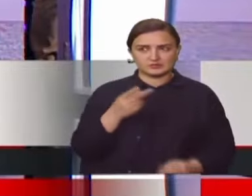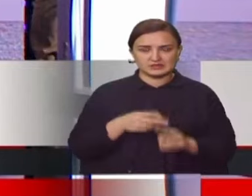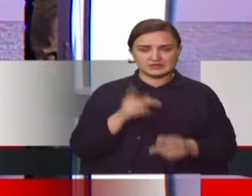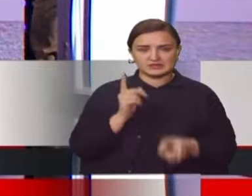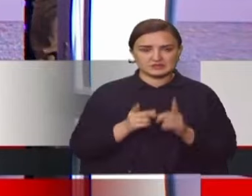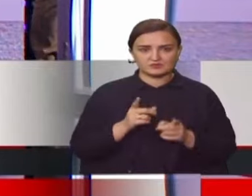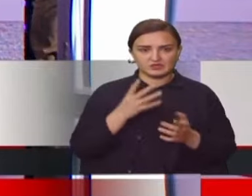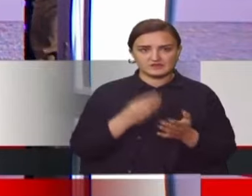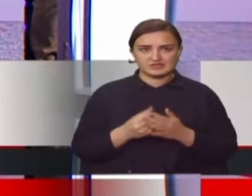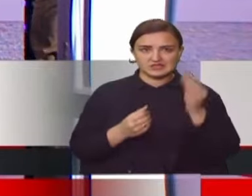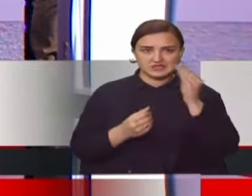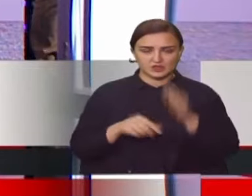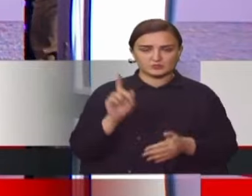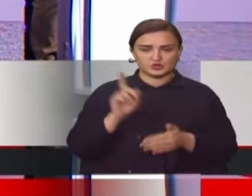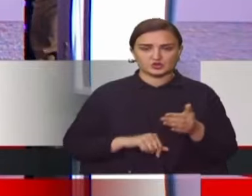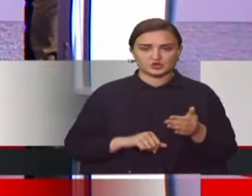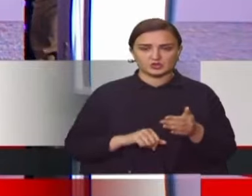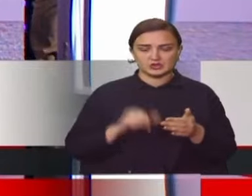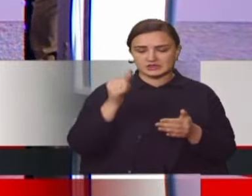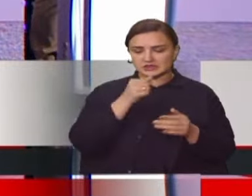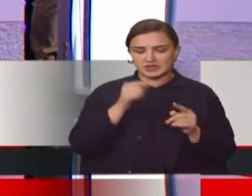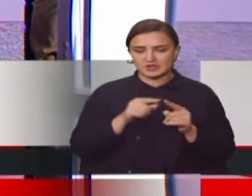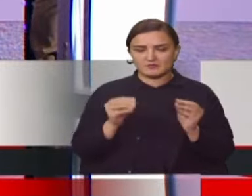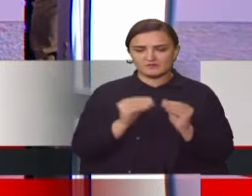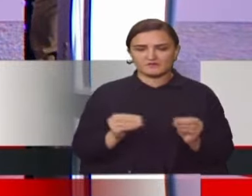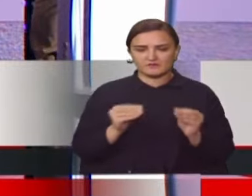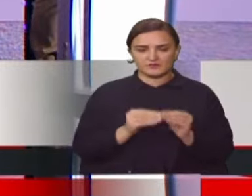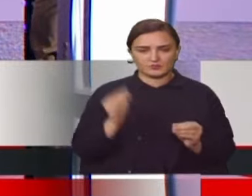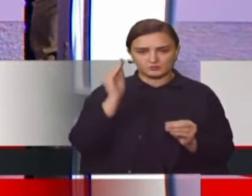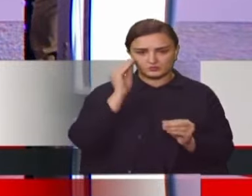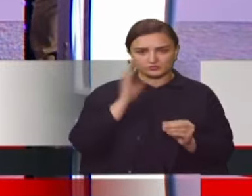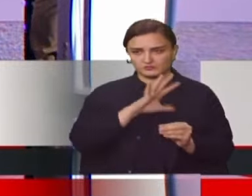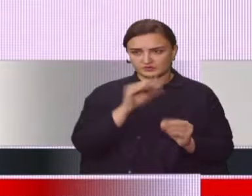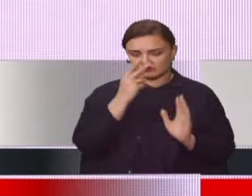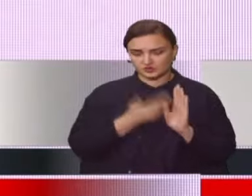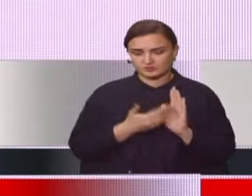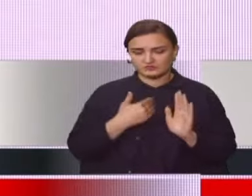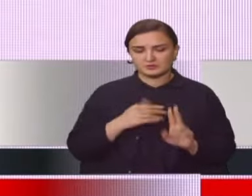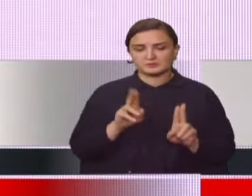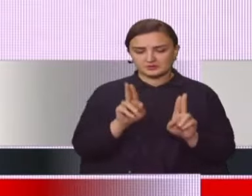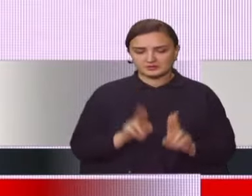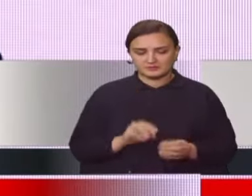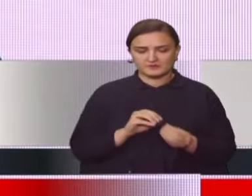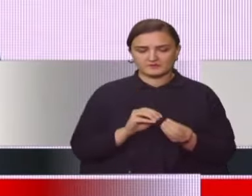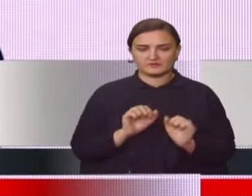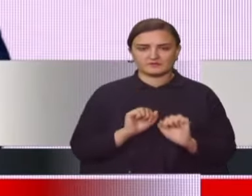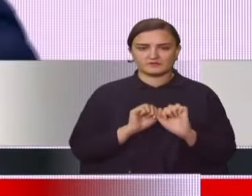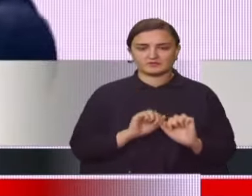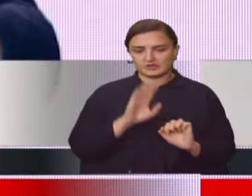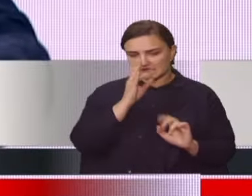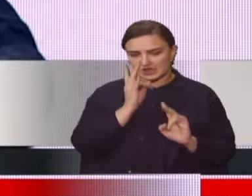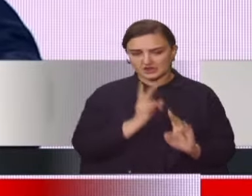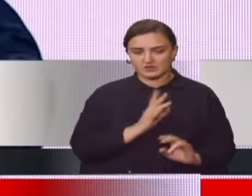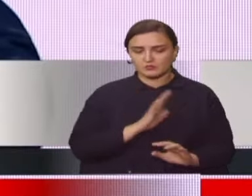სასხივებენ რომ თავისივე იდეების ჯერად. ჩვენ წლები ერთი და იგივე პოზიციაზე ვართ, ყველას ვაჩვენებთ, რომ პრინციპებს ვიცავთ, არ ყალატია ჩვენი პრინციპებისთვის,